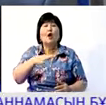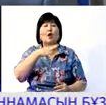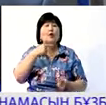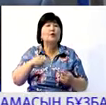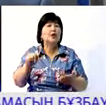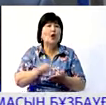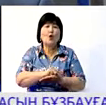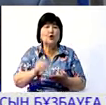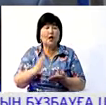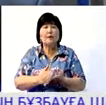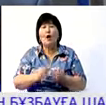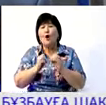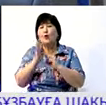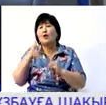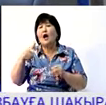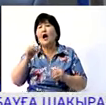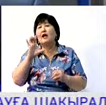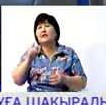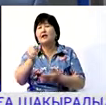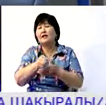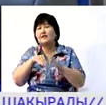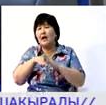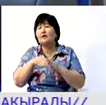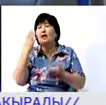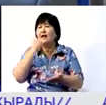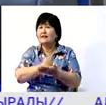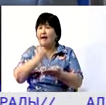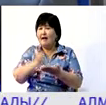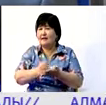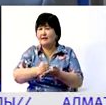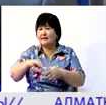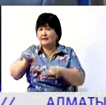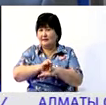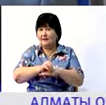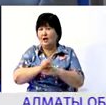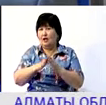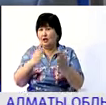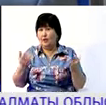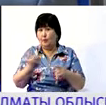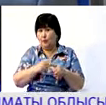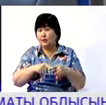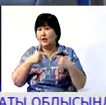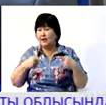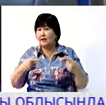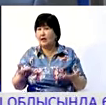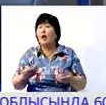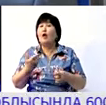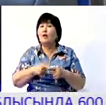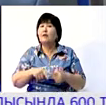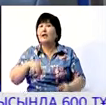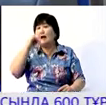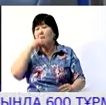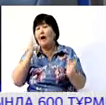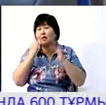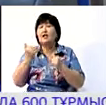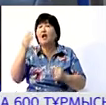бар. Мысалы, 19 ғасырда сақталған тіркеу бар, ЗАГС кітабы бар. Мұсылмандардікі и христиандардікі. Одан да мысалы,